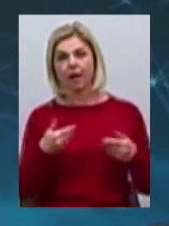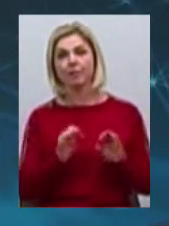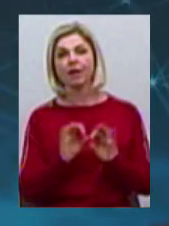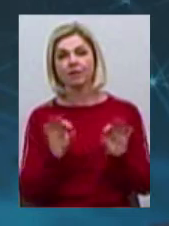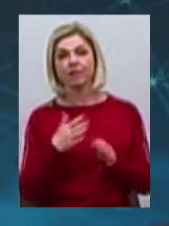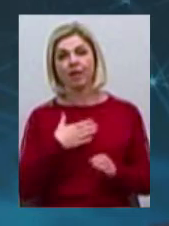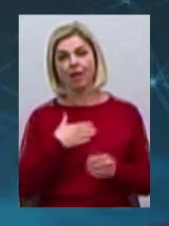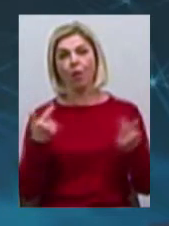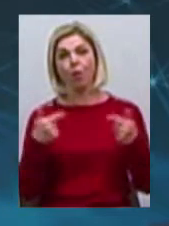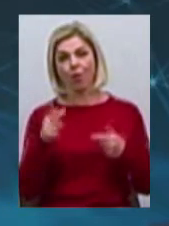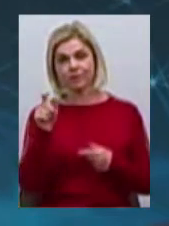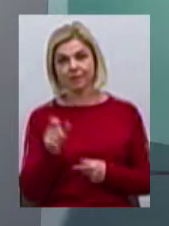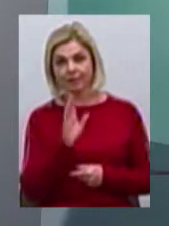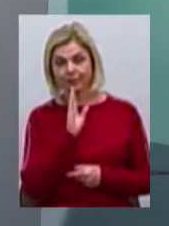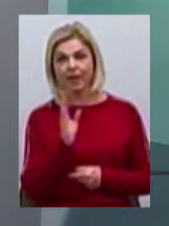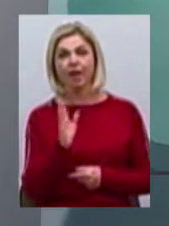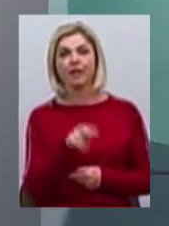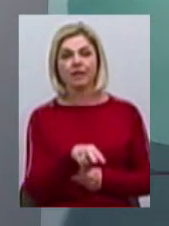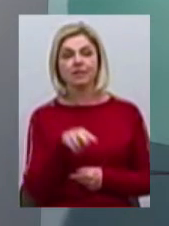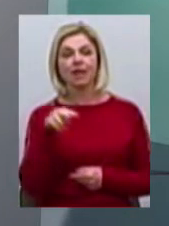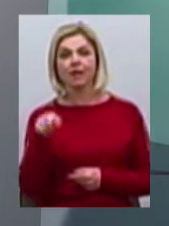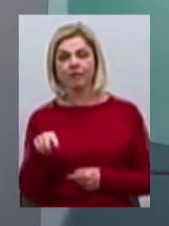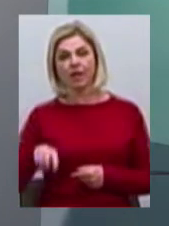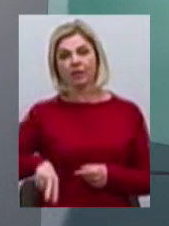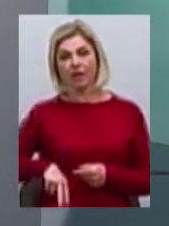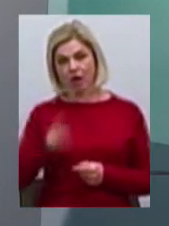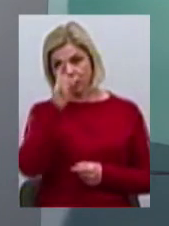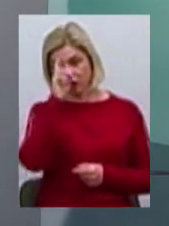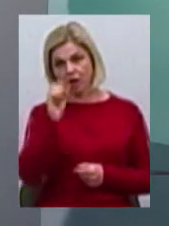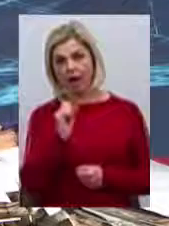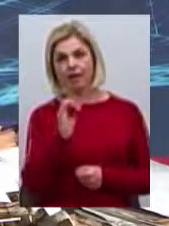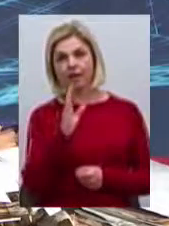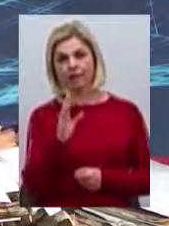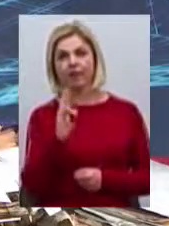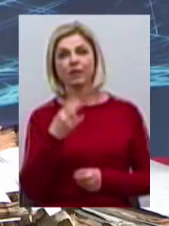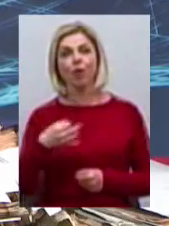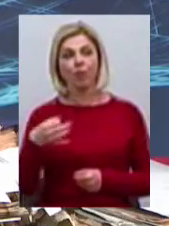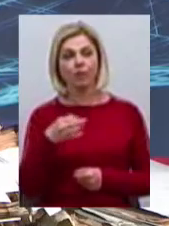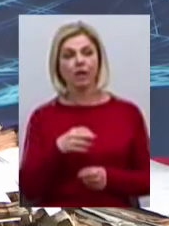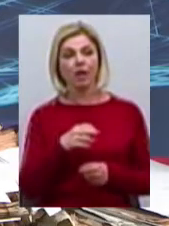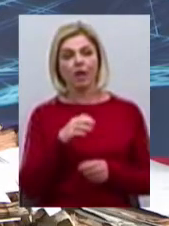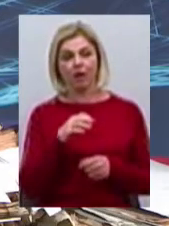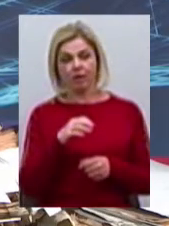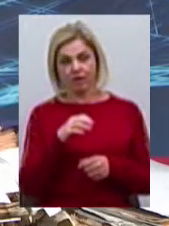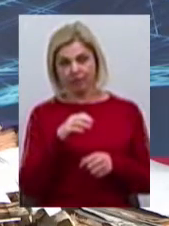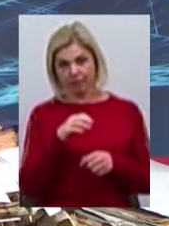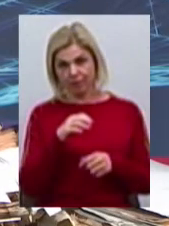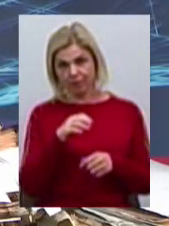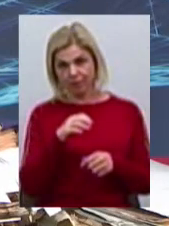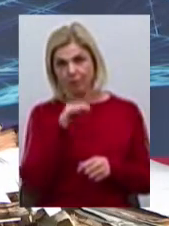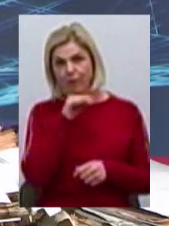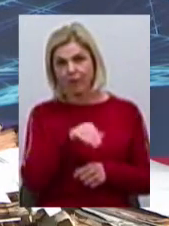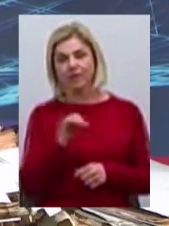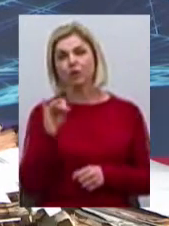наша гостя сьогоднішня Лариса Левченко, директорка Державного архіву Миколаївської області, доктор історичних наук. Я вас вітаю. Я вас